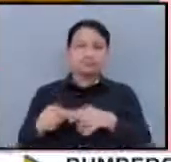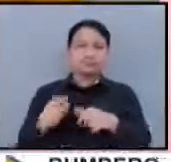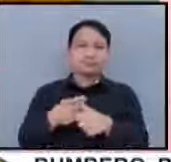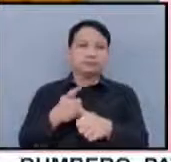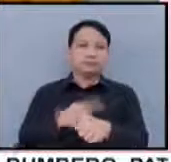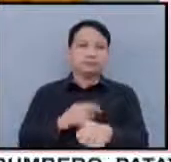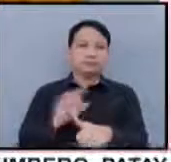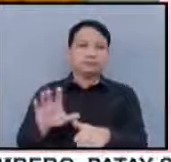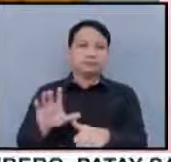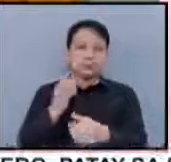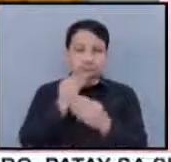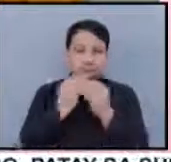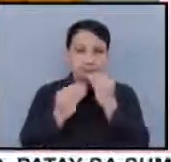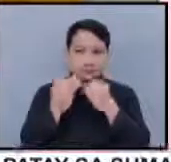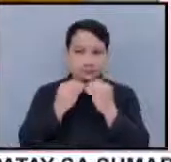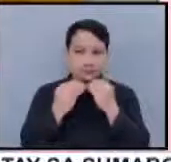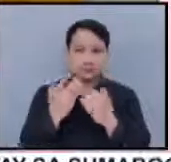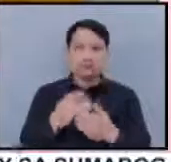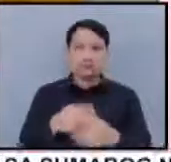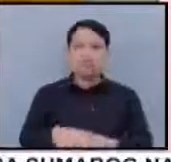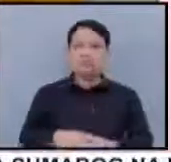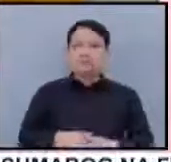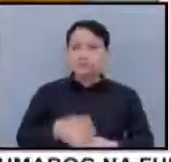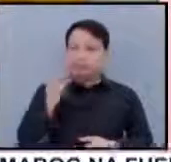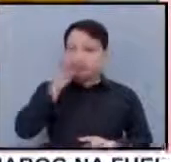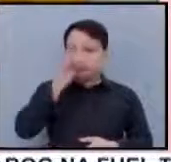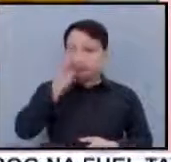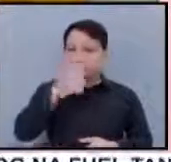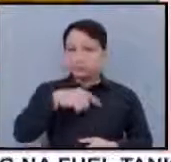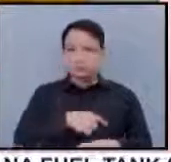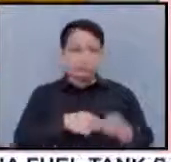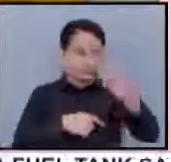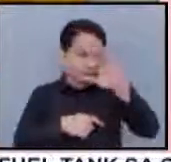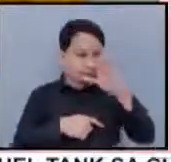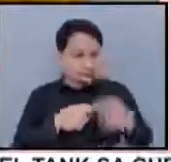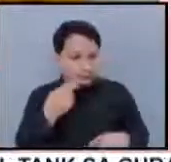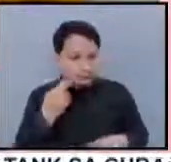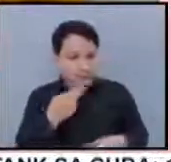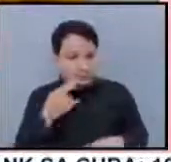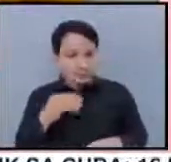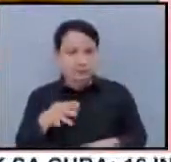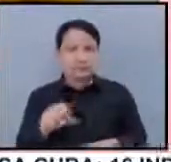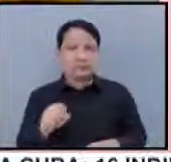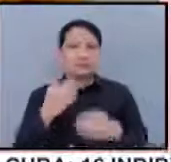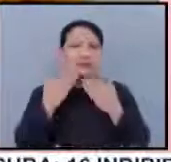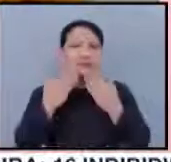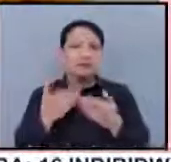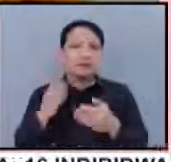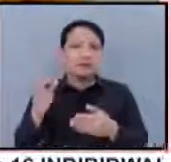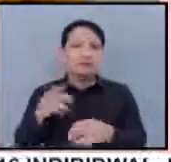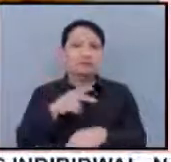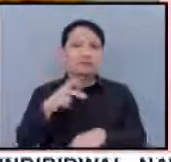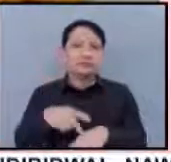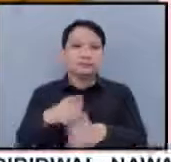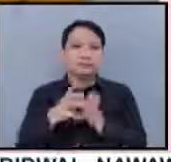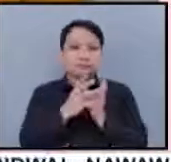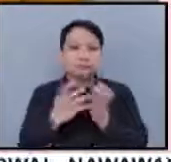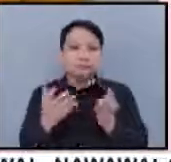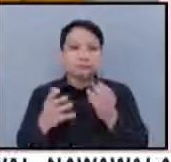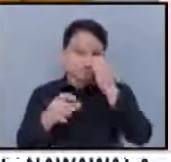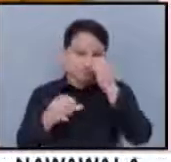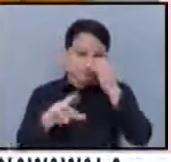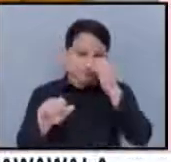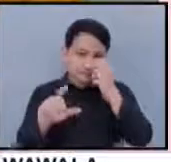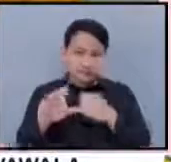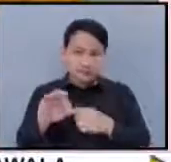no? Filipino as we are, naghahanap tayo ng rice. Malaking pasalamat po kami sa Filipino community sa Sarasota, Florida na